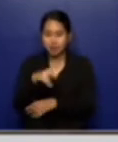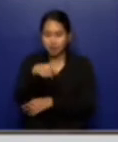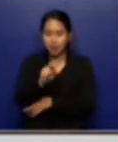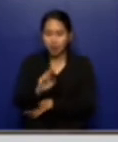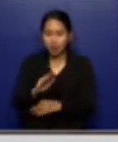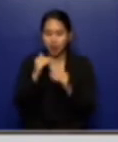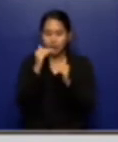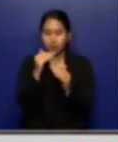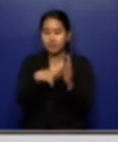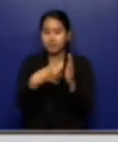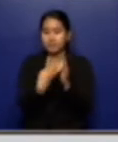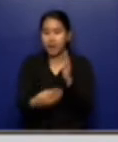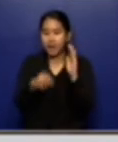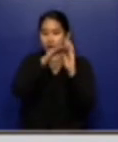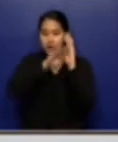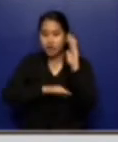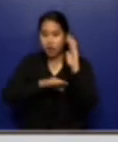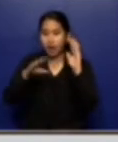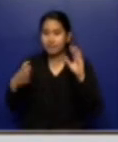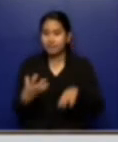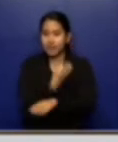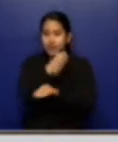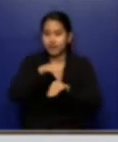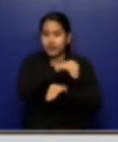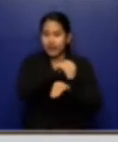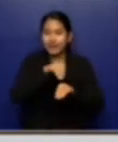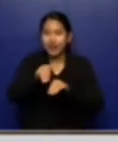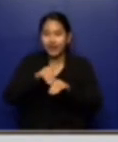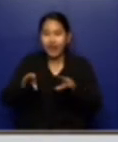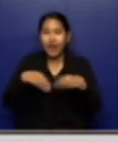ติกำหนดแผนและขั้นตอนการกระจายอำนาจให้แก่